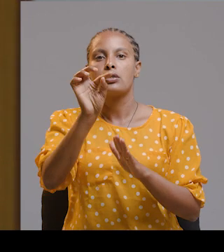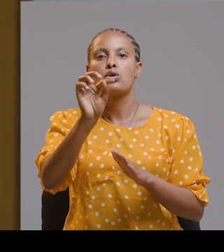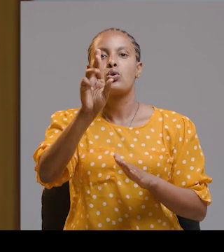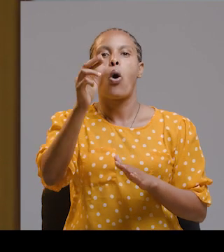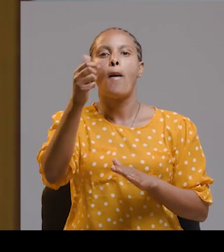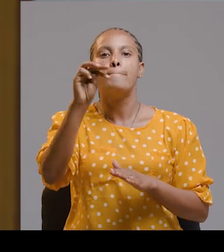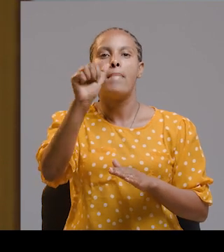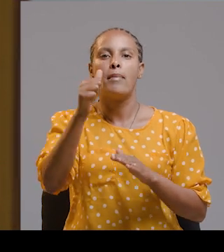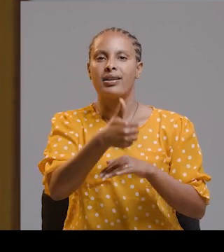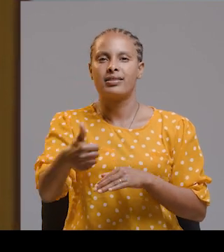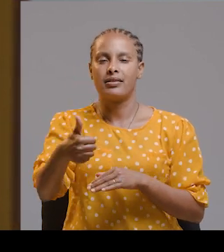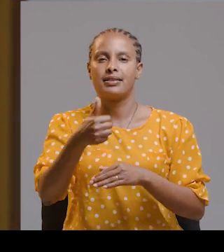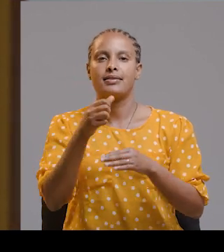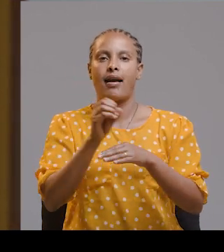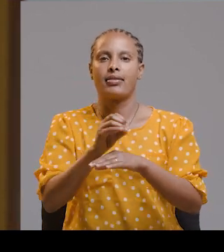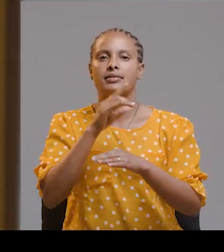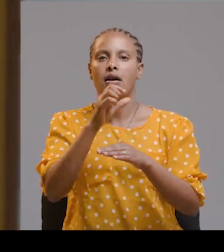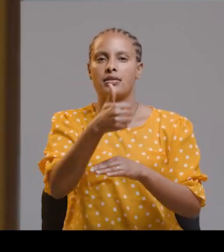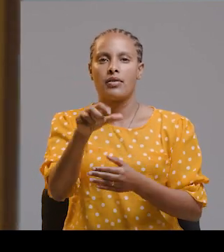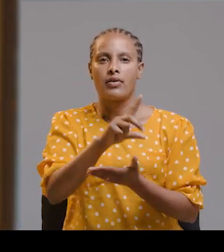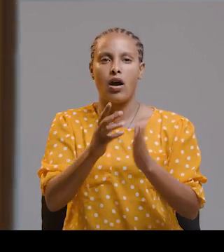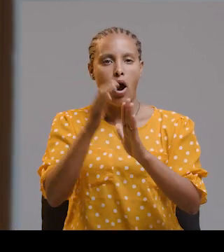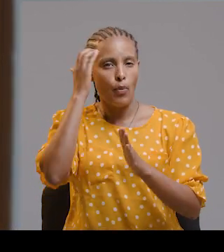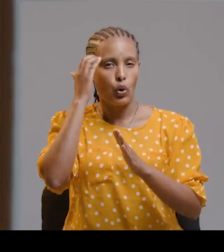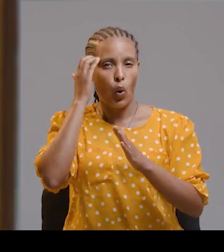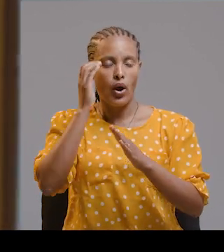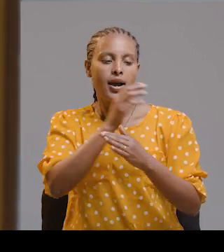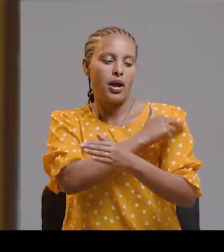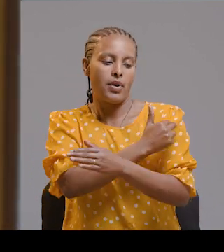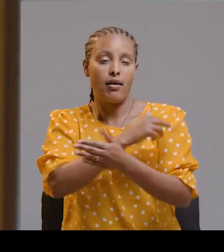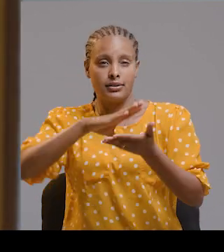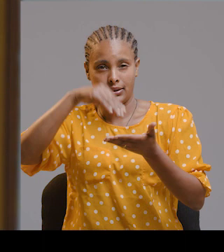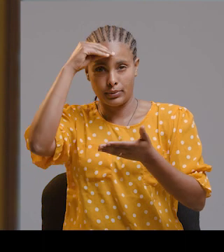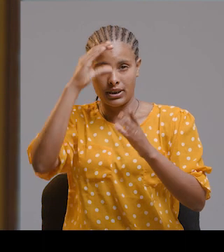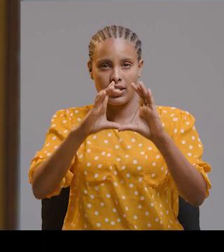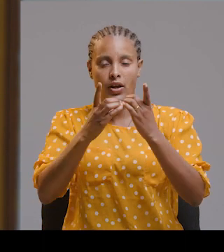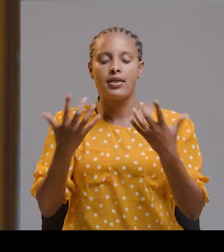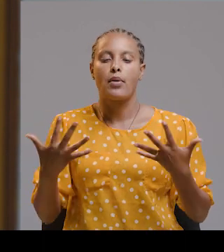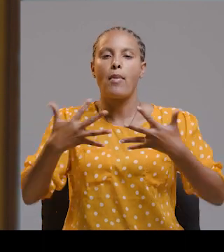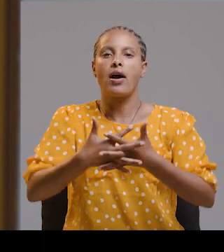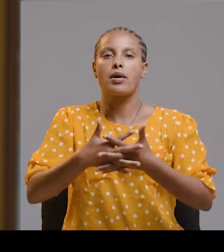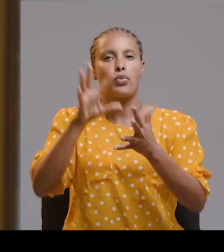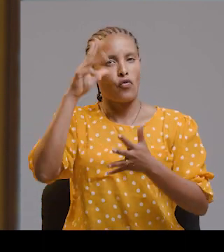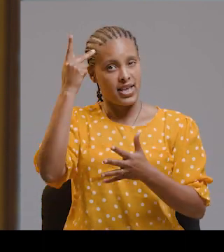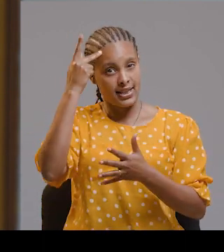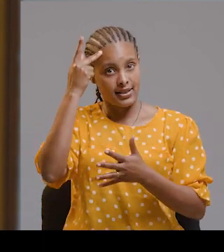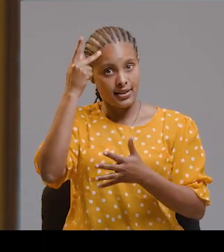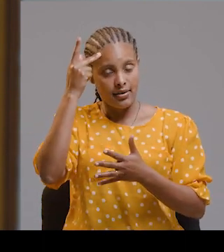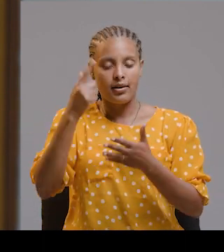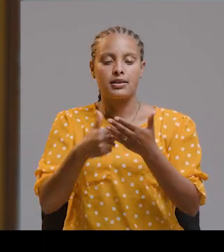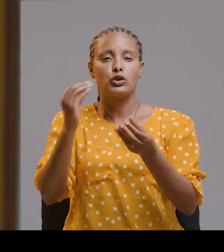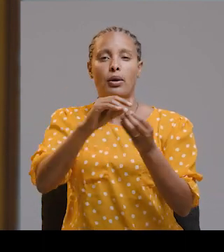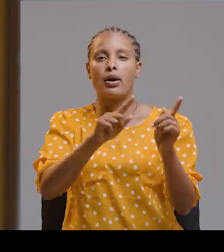تروماسیکیاتریست نیم، بعد سه اینفرستی یا آمرو کم نت مرتکفل، تبابری پروفسور سهون،